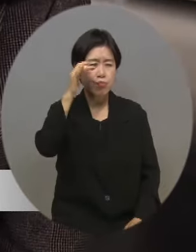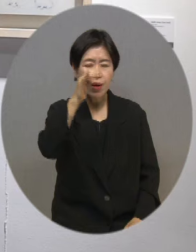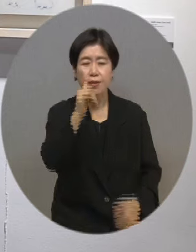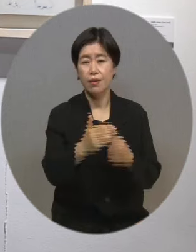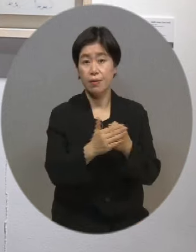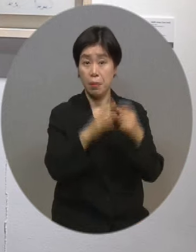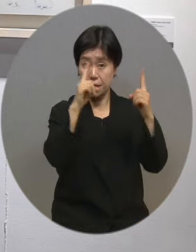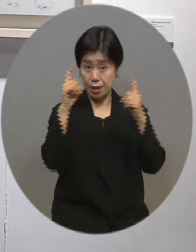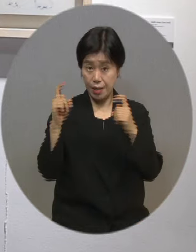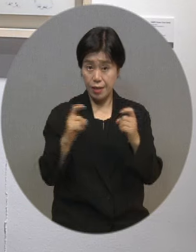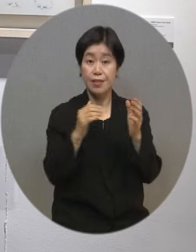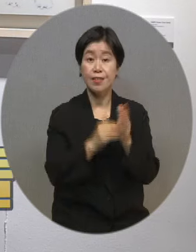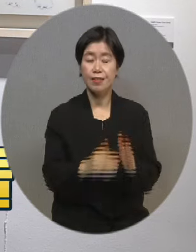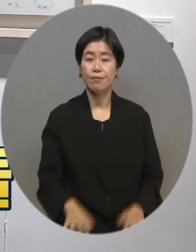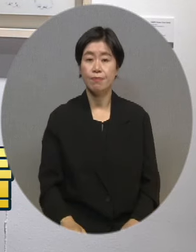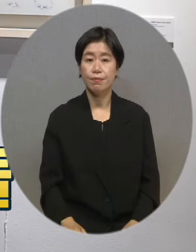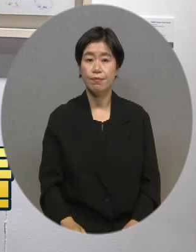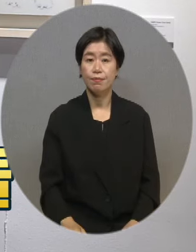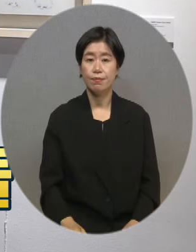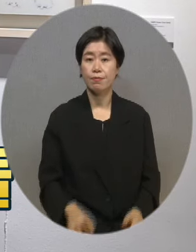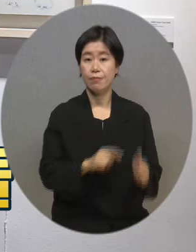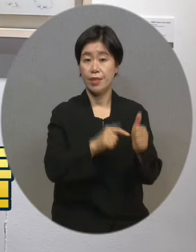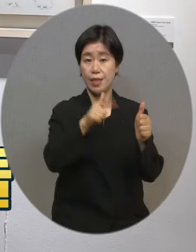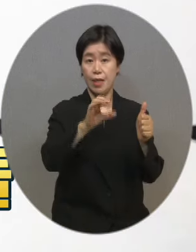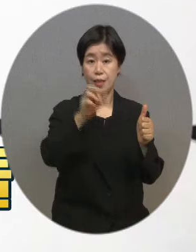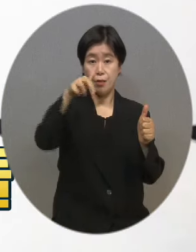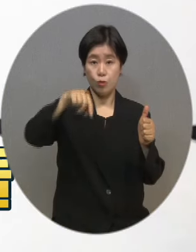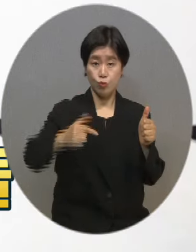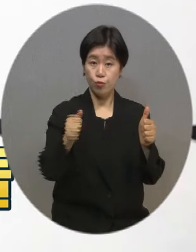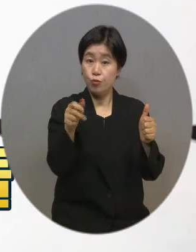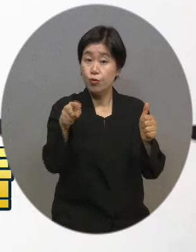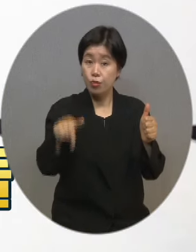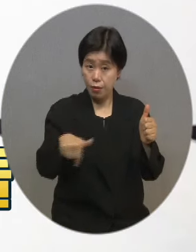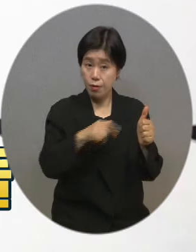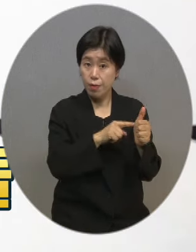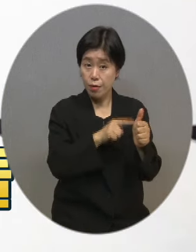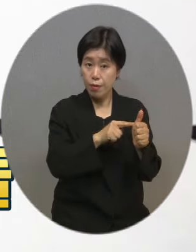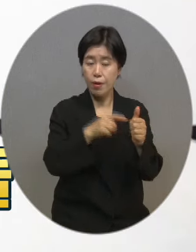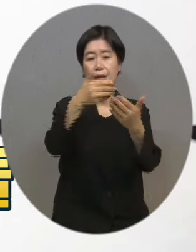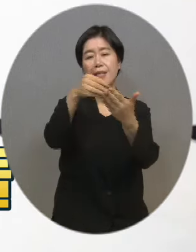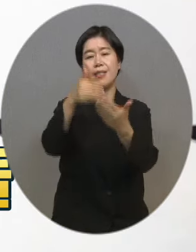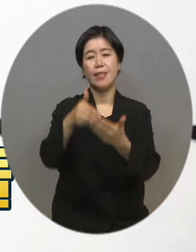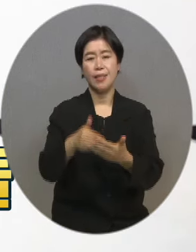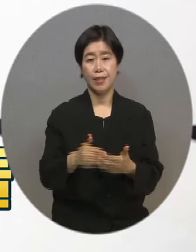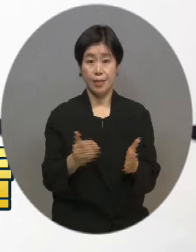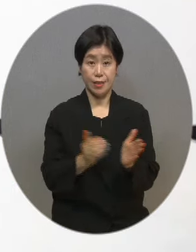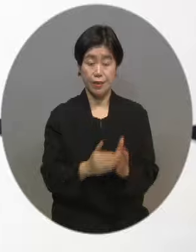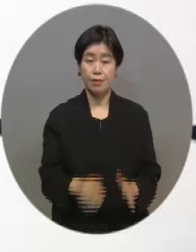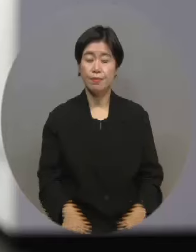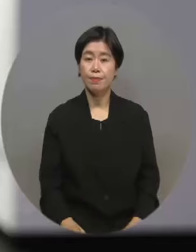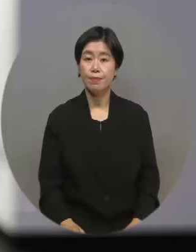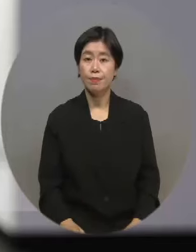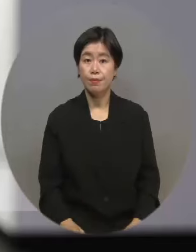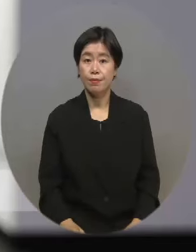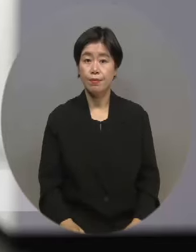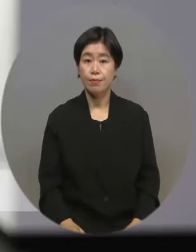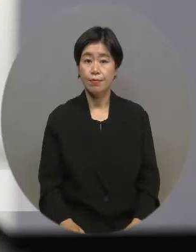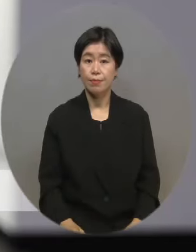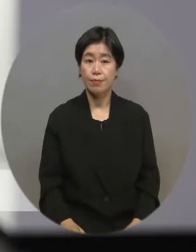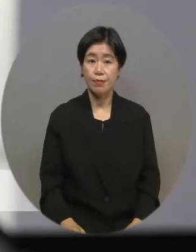합니다. 강준혁 작가는 담담하고 서정적인 드로잉 작품을 선보입니다. 그 선